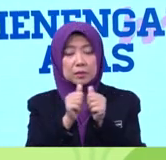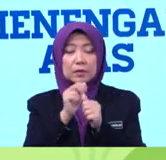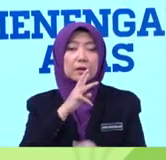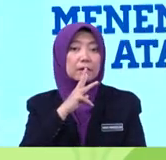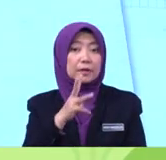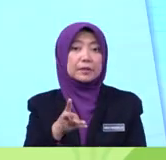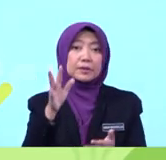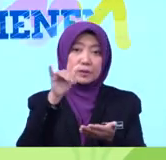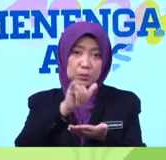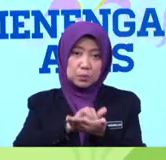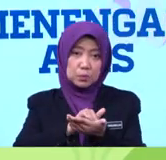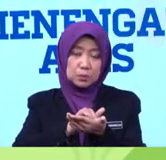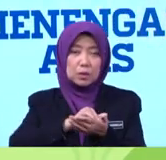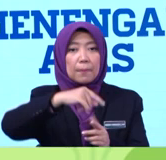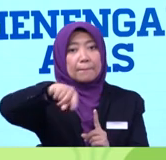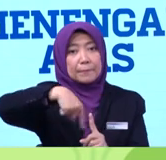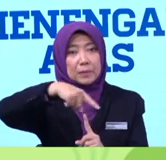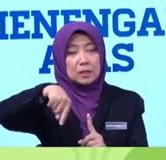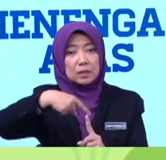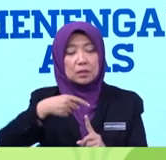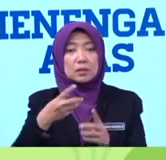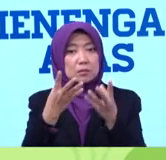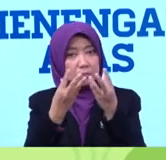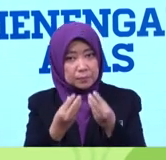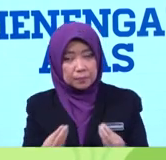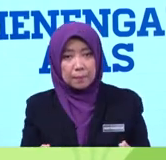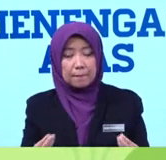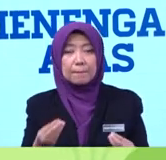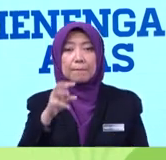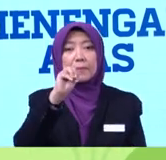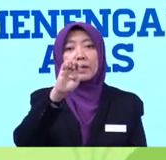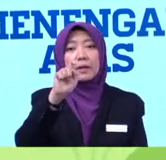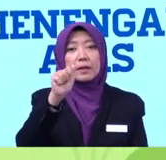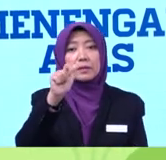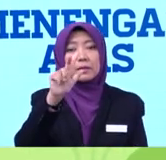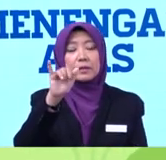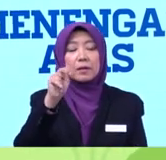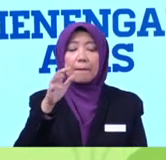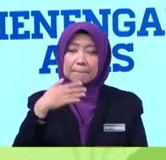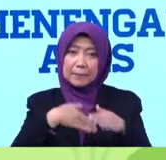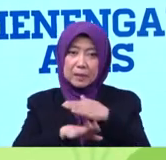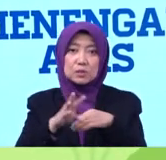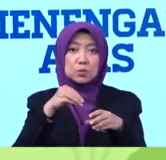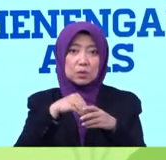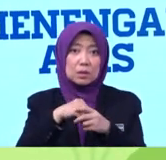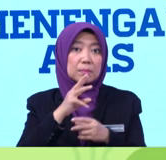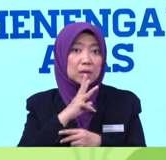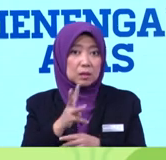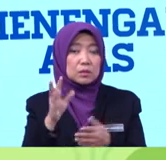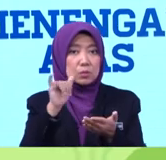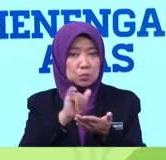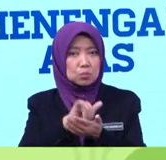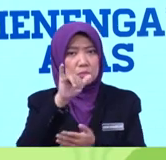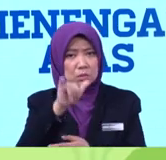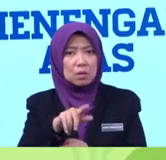tersebut apabila larutan metillina biru dimasukkan ke dalam sesuatu sampel air yang tercemar